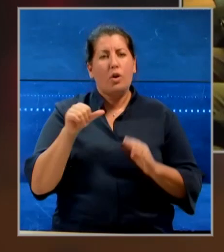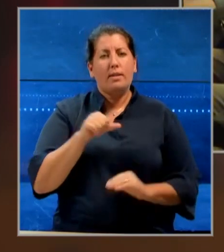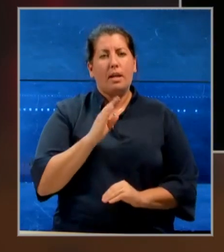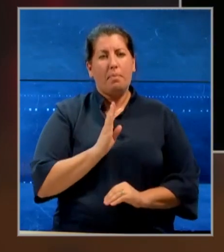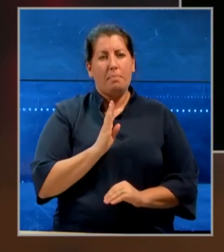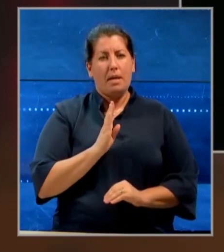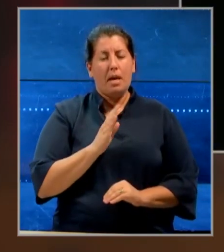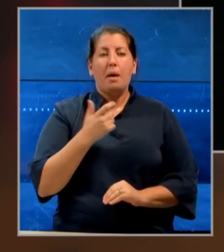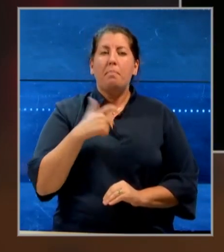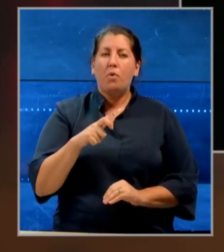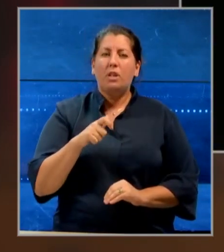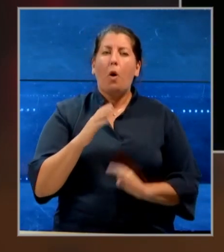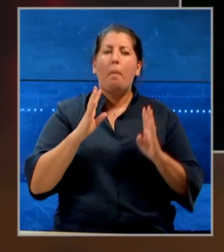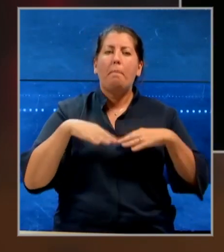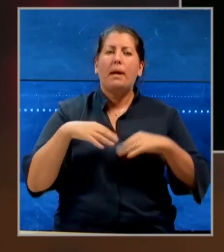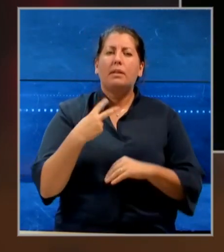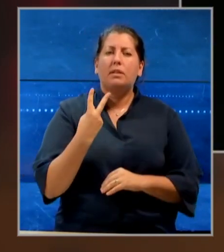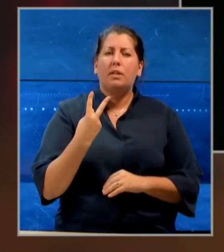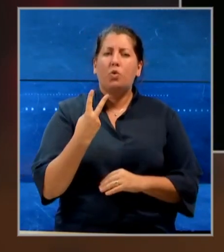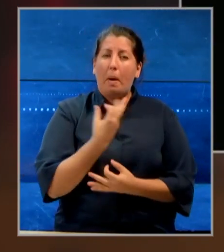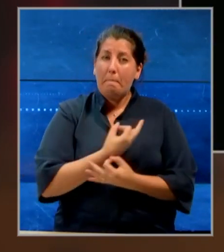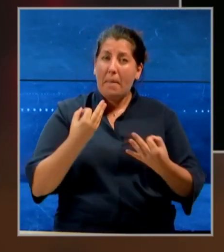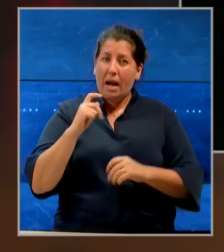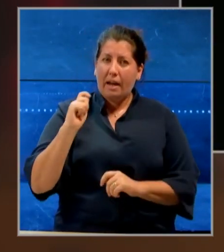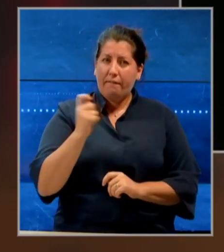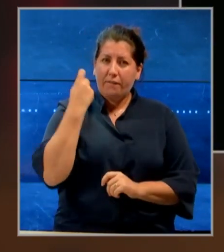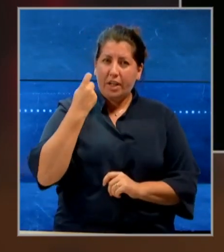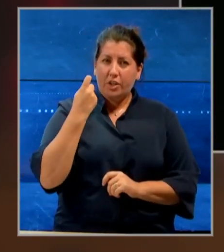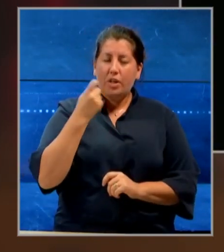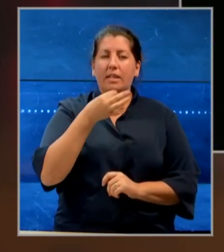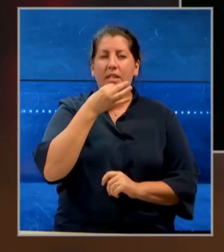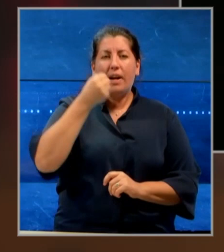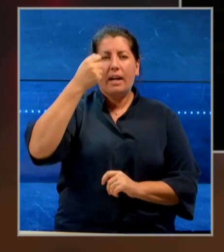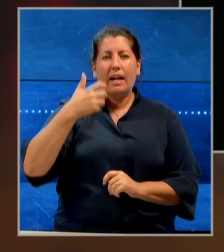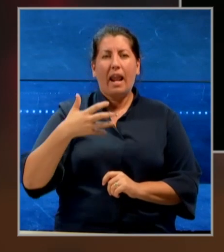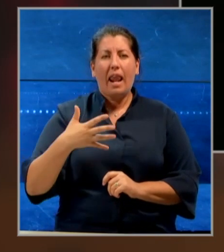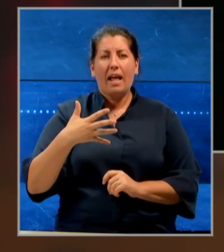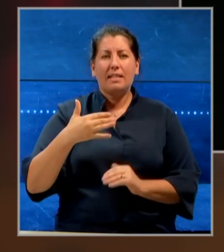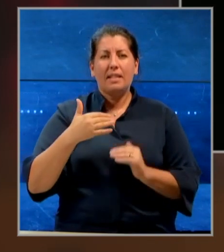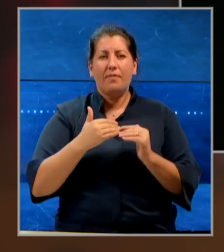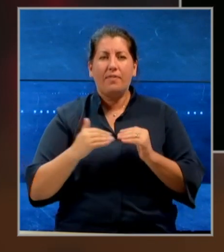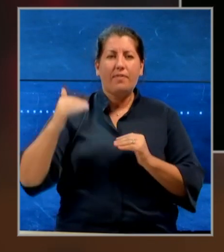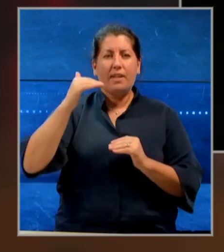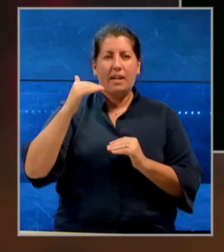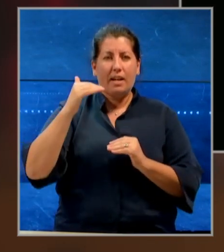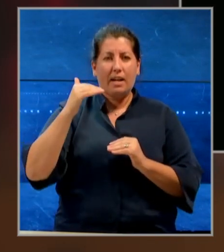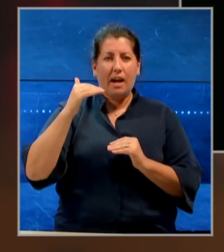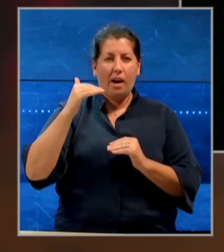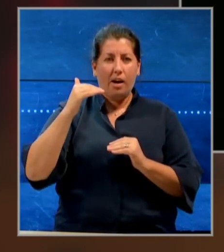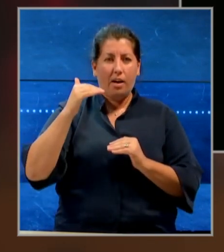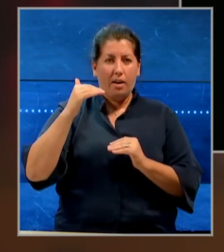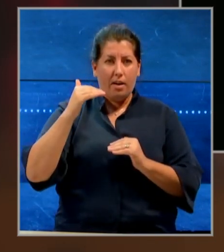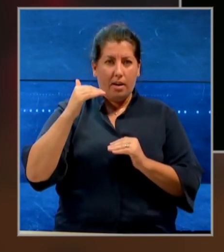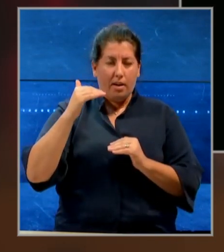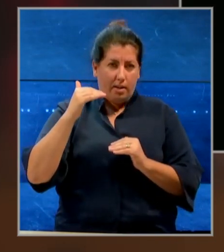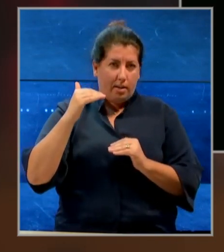2 partite fatte bene per portarti in alta classifica, 2 partite fatte male per riportarti da dove